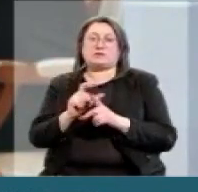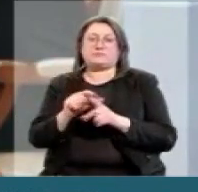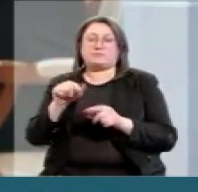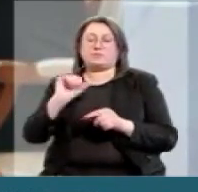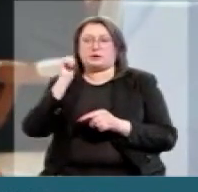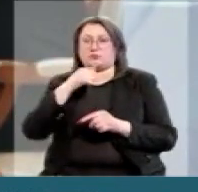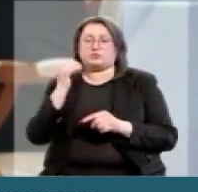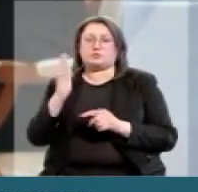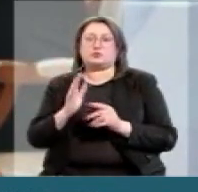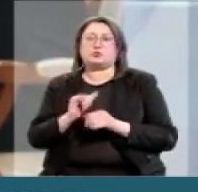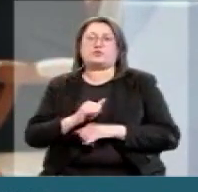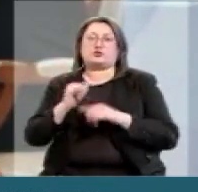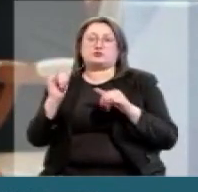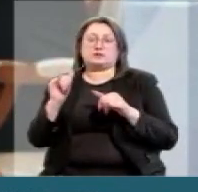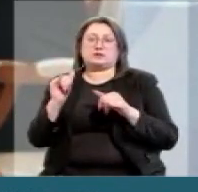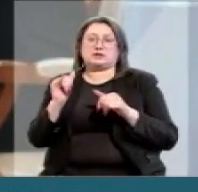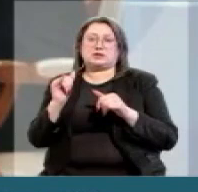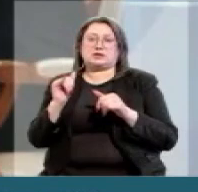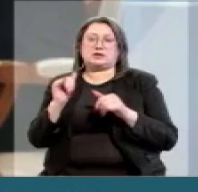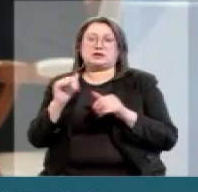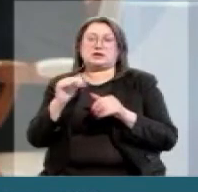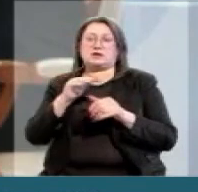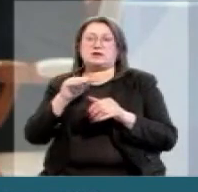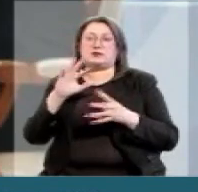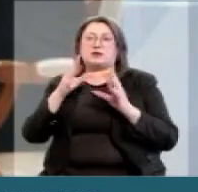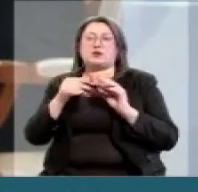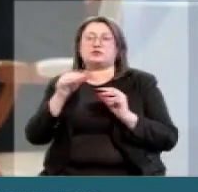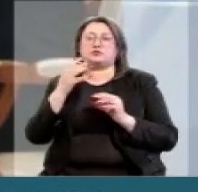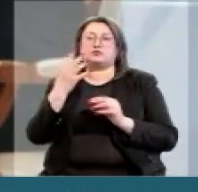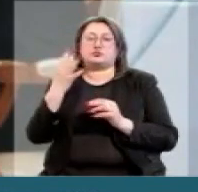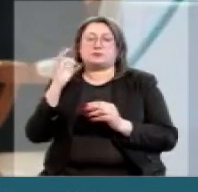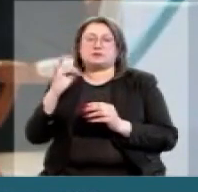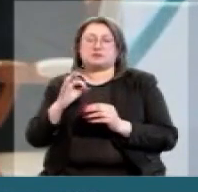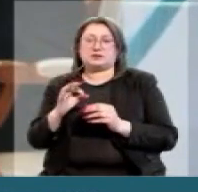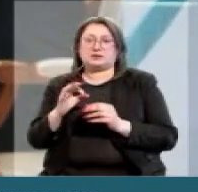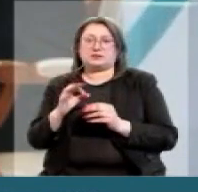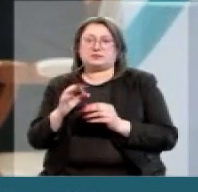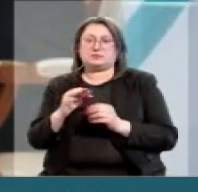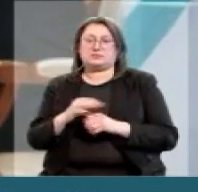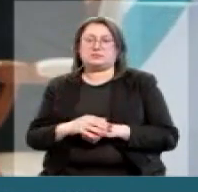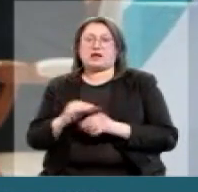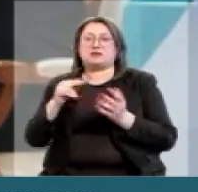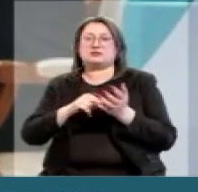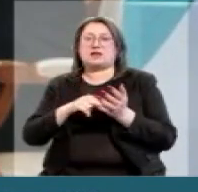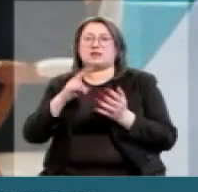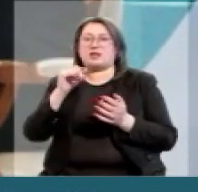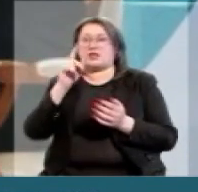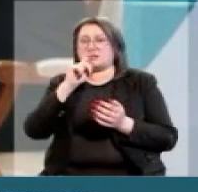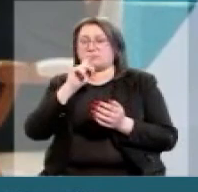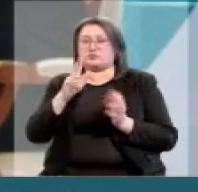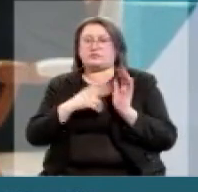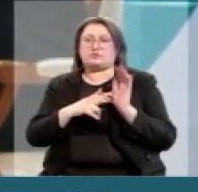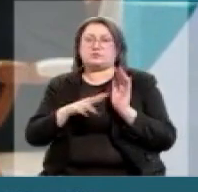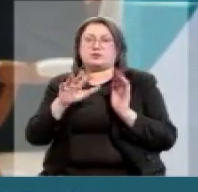өсімі 4%, ал мұнай бағасы барреліне 85 доллар болады деп болжалланып отыр. Бұдан бөлек премьер шағын және